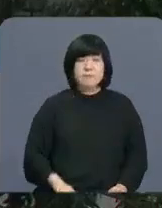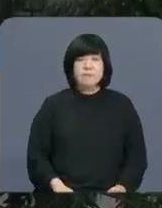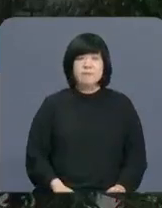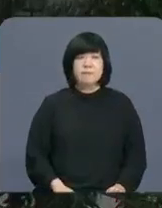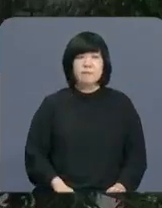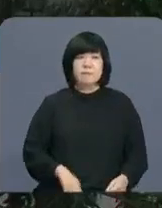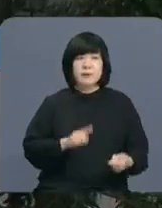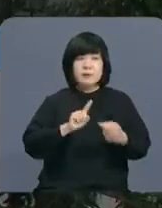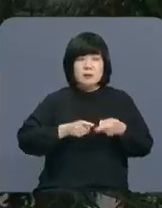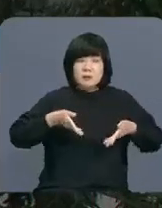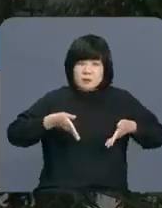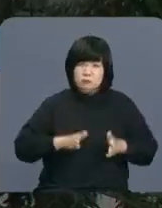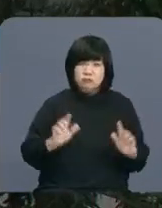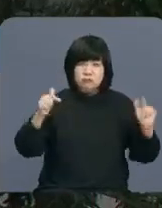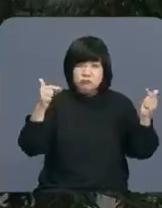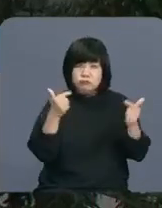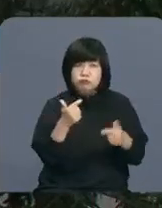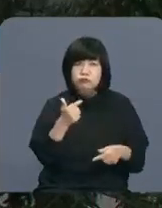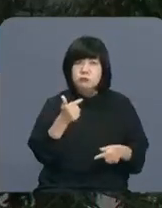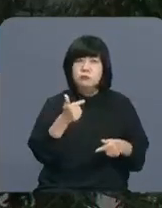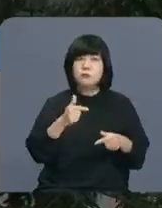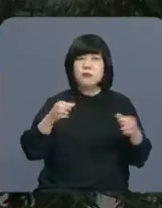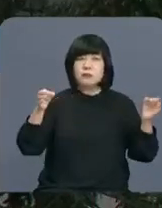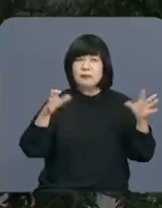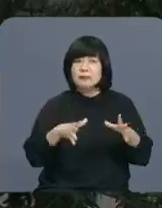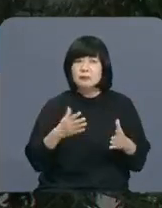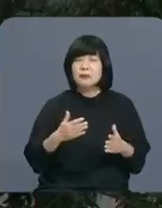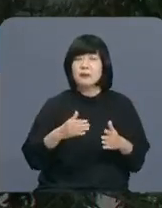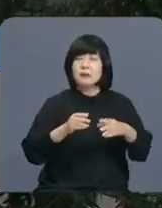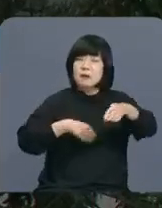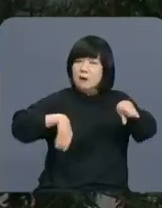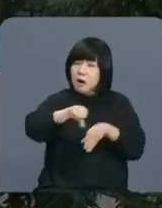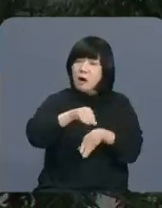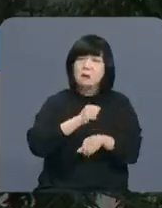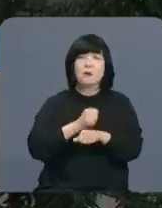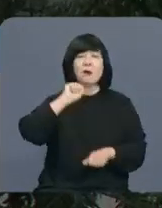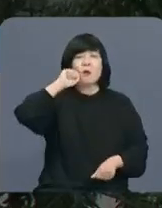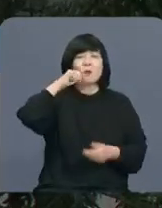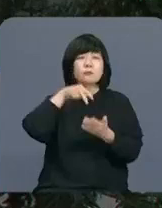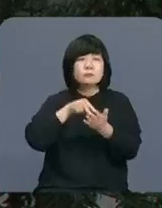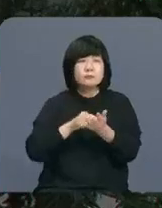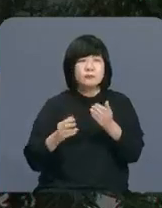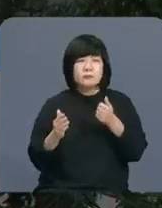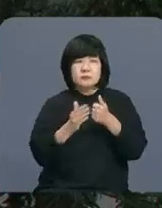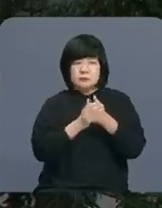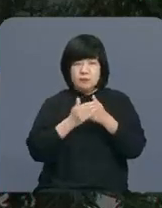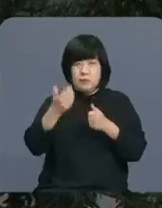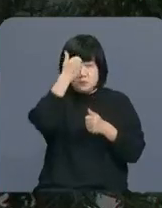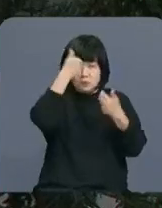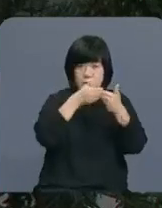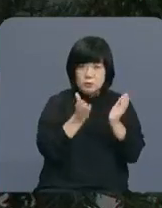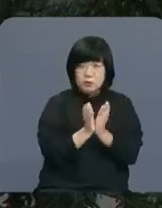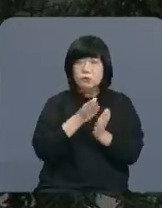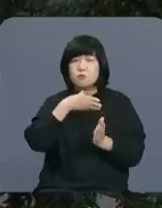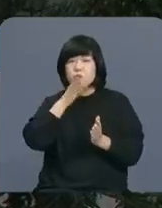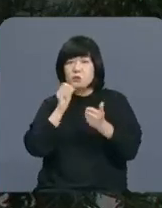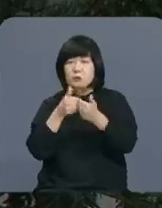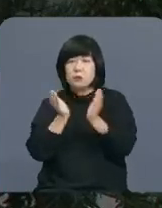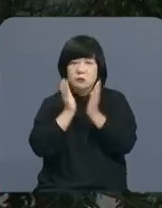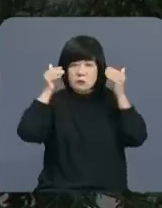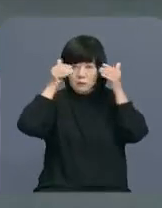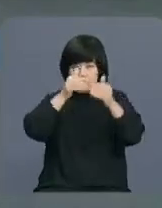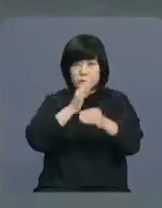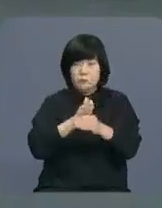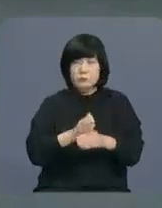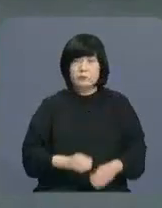내에 반전시키기는 어렵기 때문에 청년층의 유출을 최소화하고 고령사회에 대비한 적응력을 강화하는 데 초점을 두고